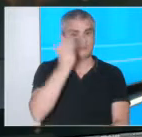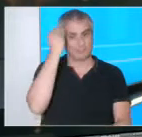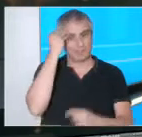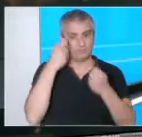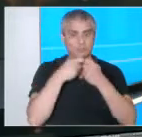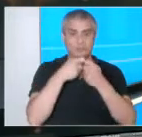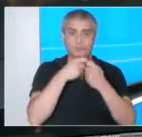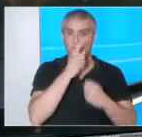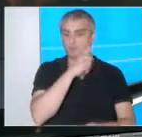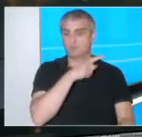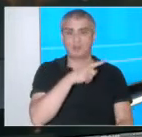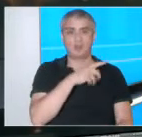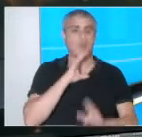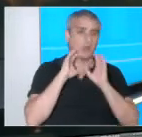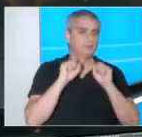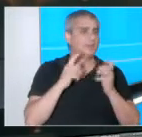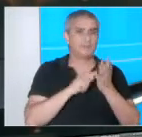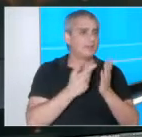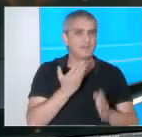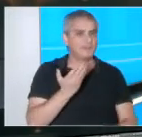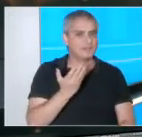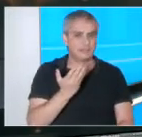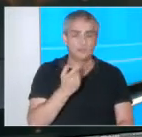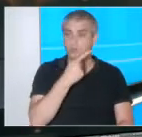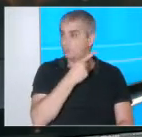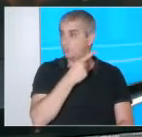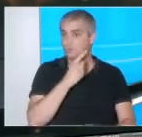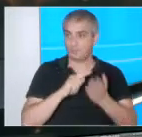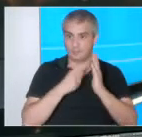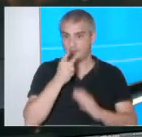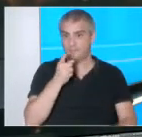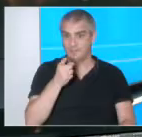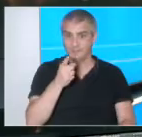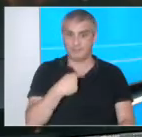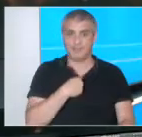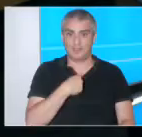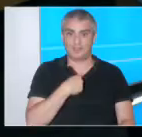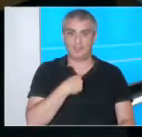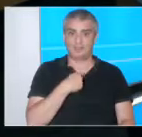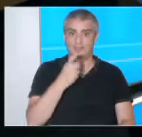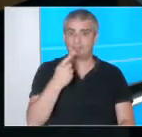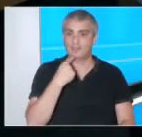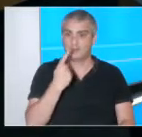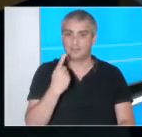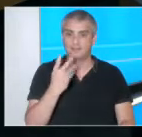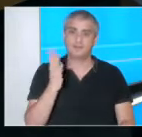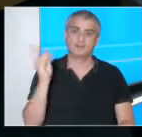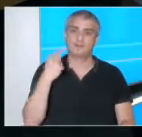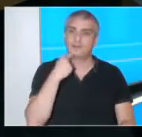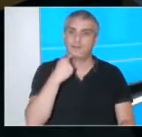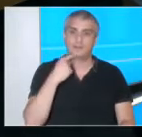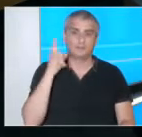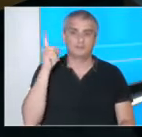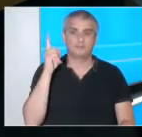מהשותפים של קורץ האוסטרי. למה התכוונת? הוא התכוון. אני הוא יודע... הוא אמר, אתה אמר, כן, הוא שאל. כן, הוא אמר